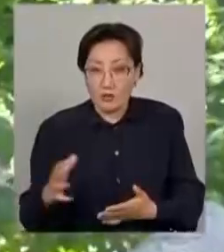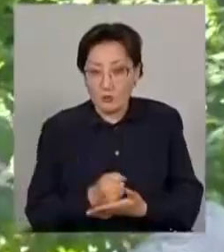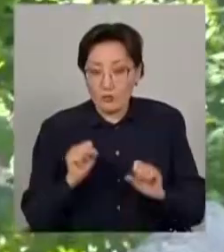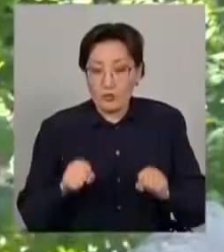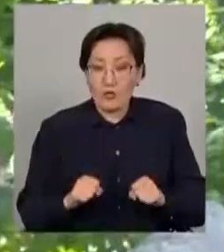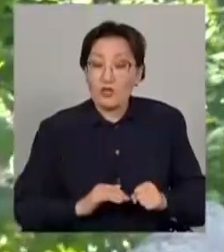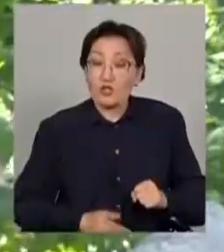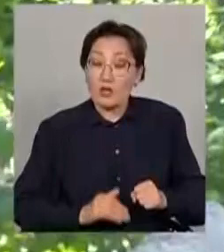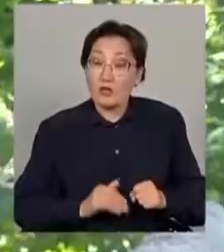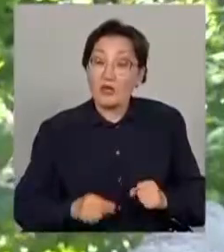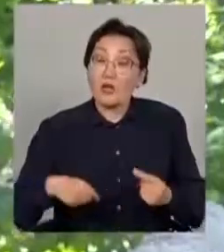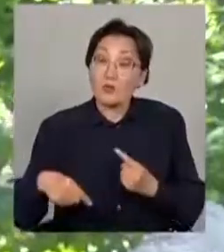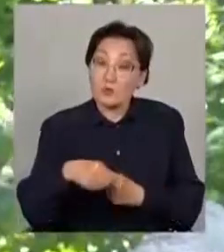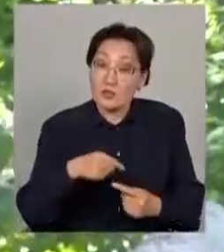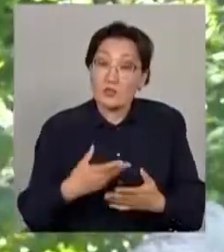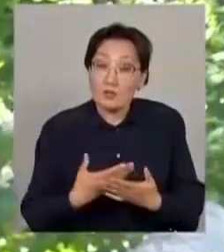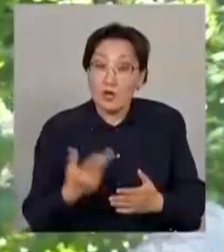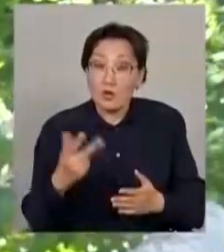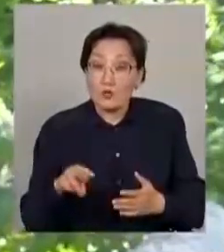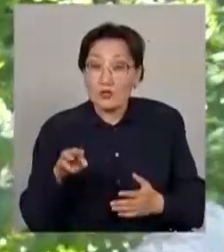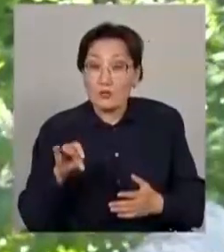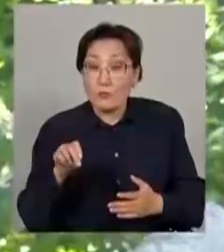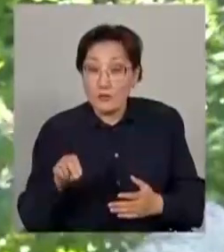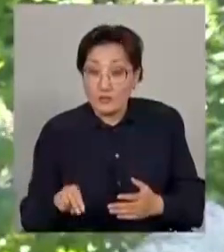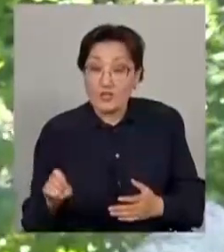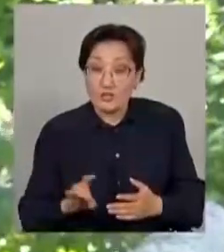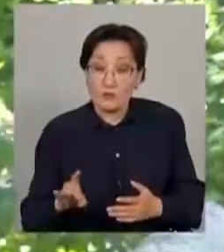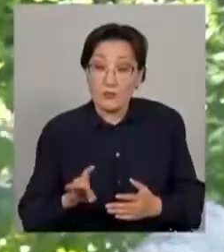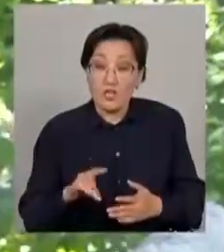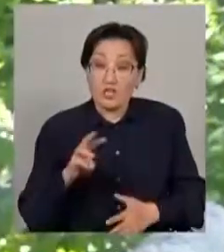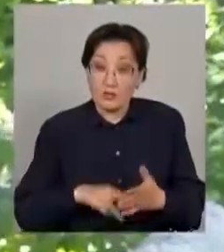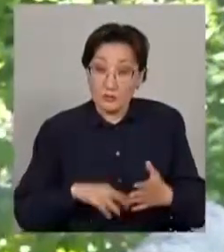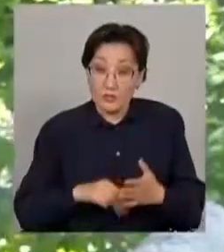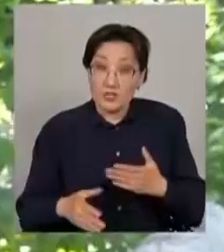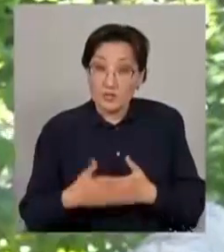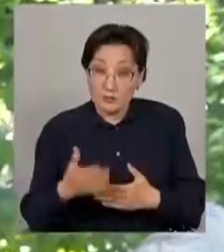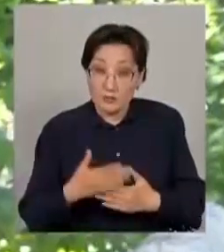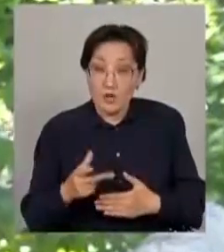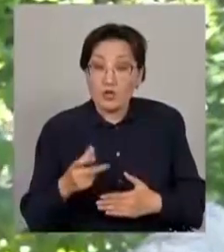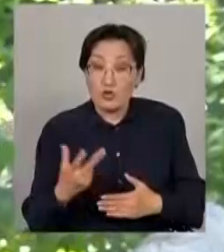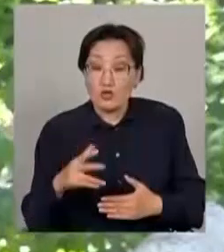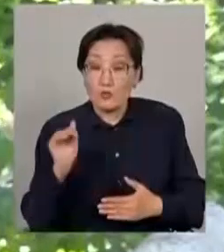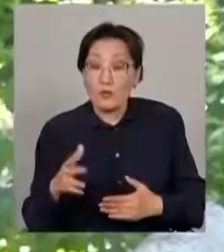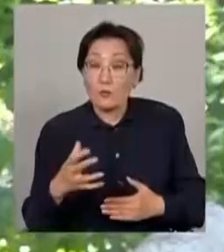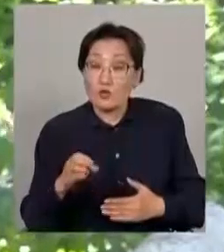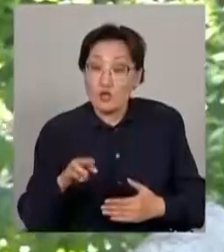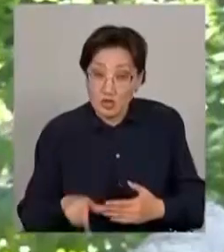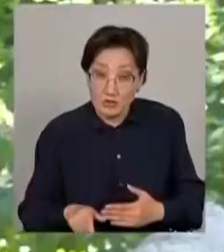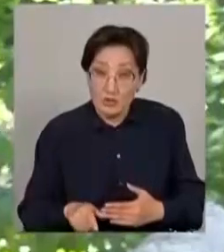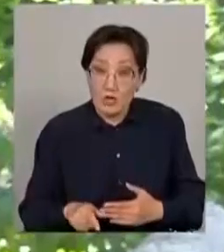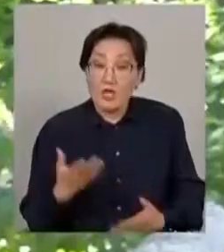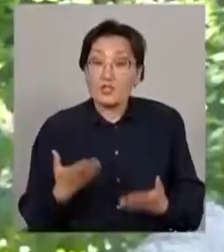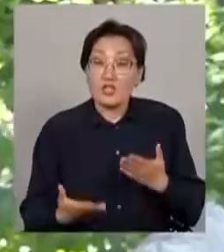Жеке кәсіпкерлерге мысалы 30 айлық есептік көрсеткіш мөлшерінде айыппұл салынады. Яғни ол 103.500 теңге болады.